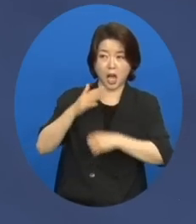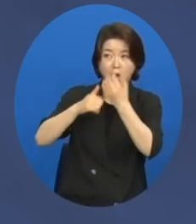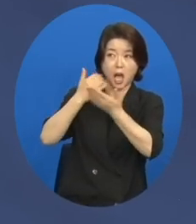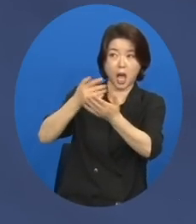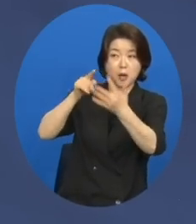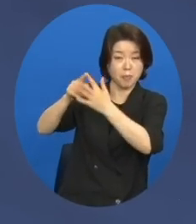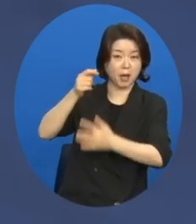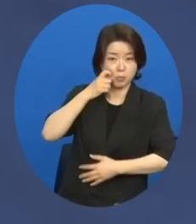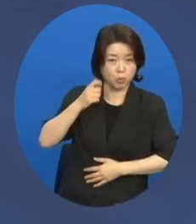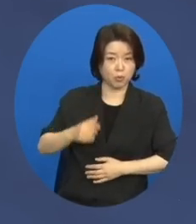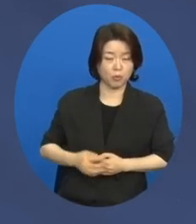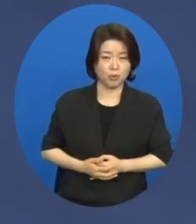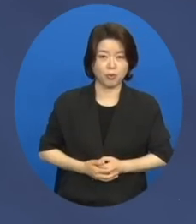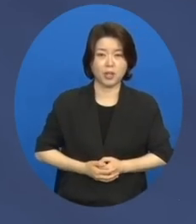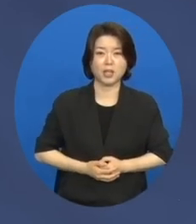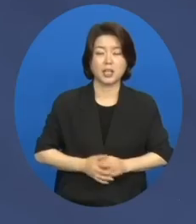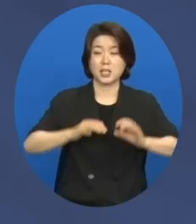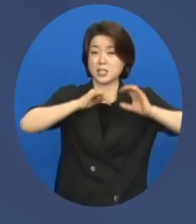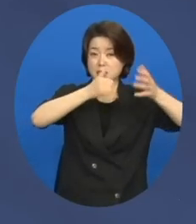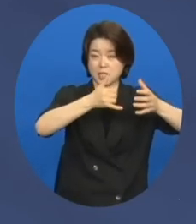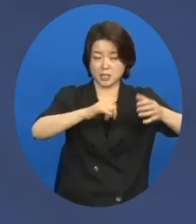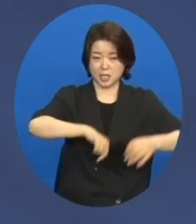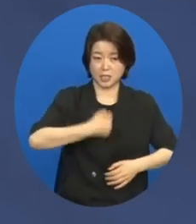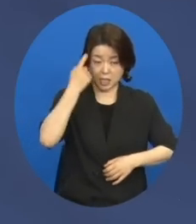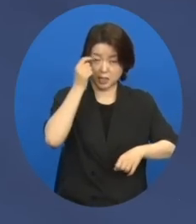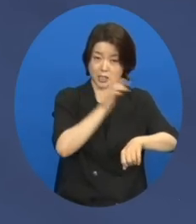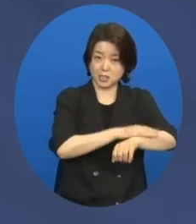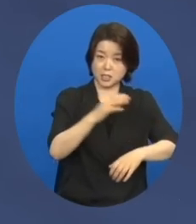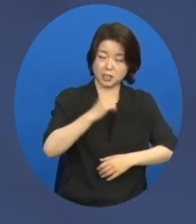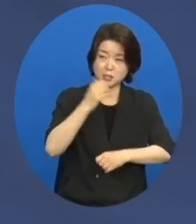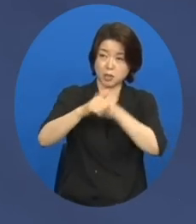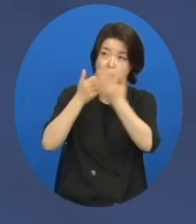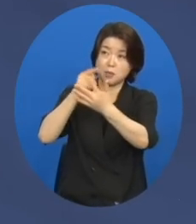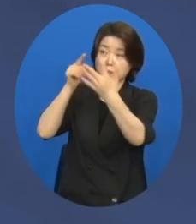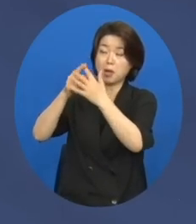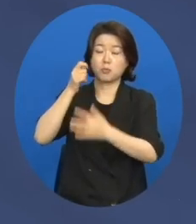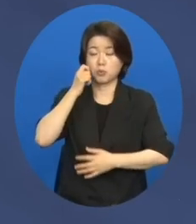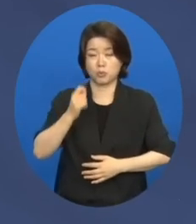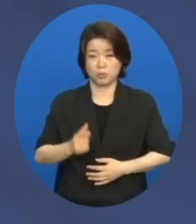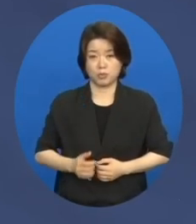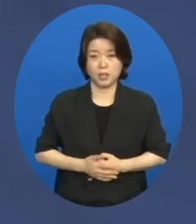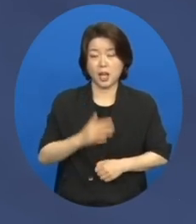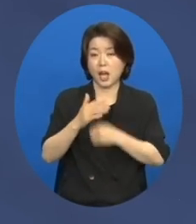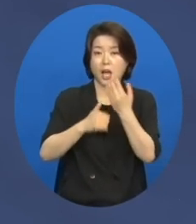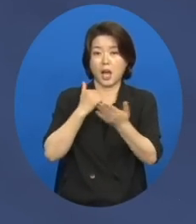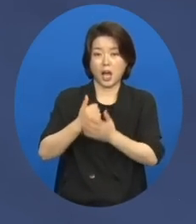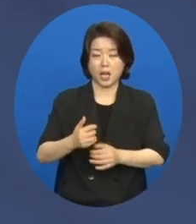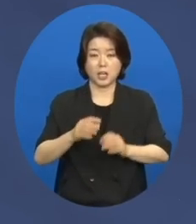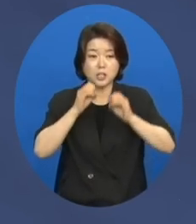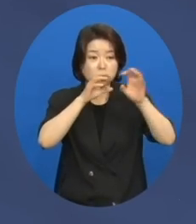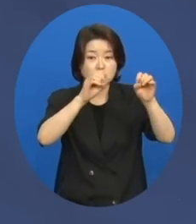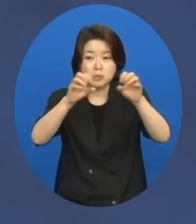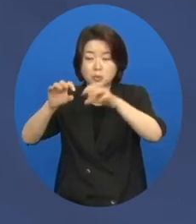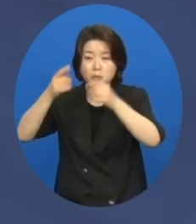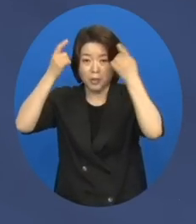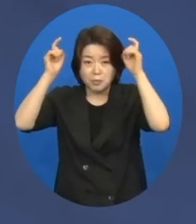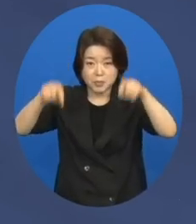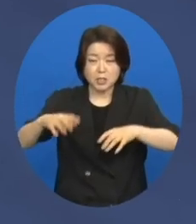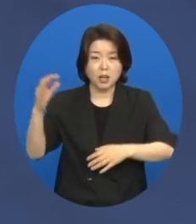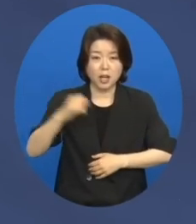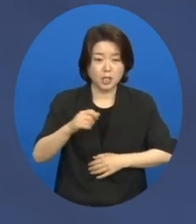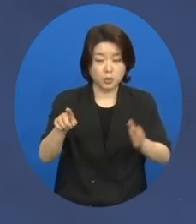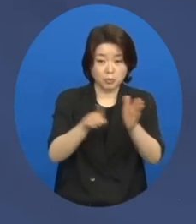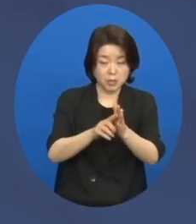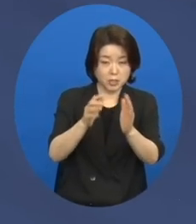못함으로, 세상이 자기 지혜로 하나님을 알지 못함으로 하나님께서 전도에 미련한 것으로 믿는